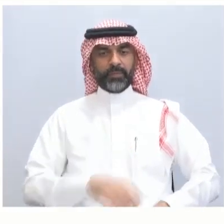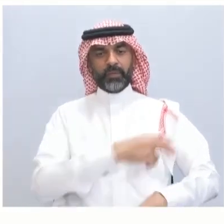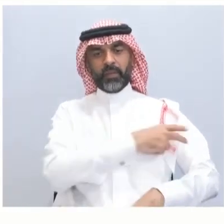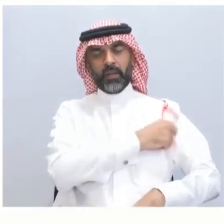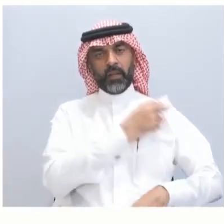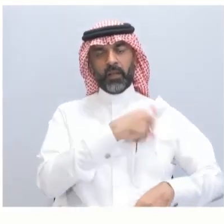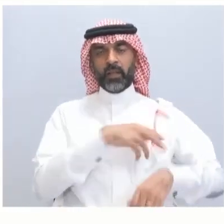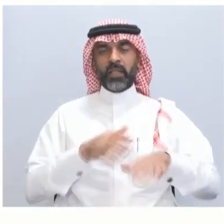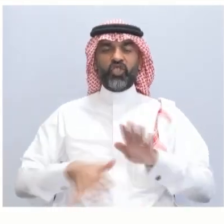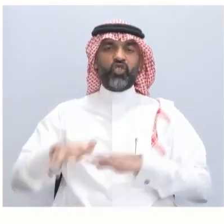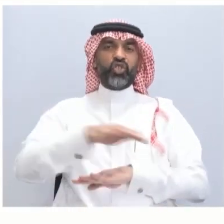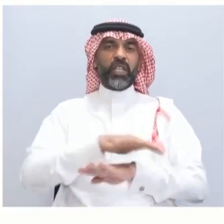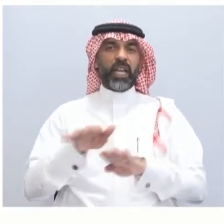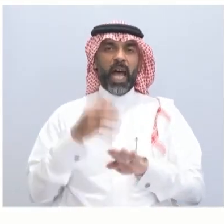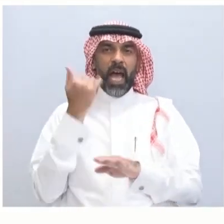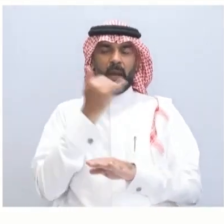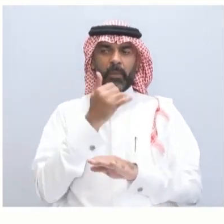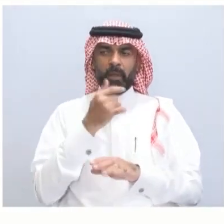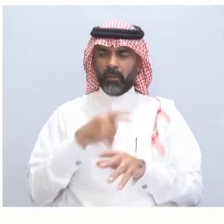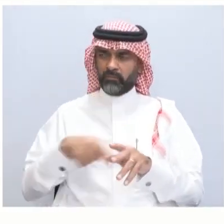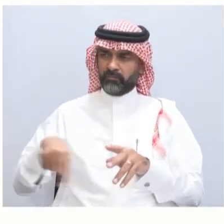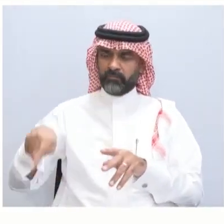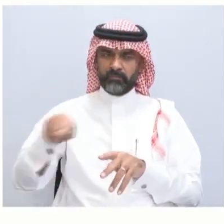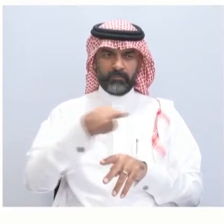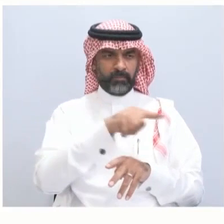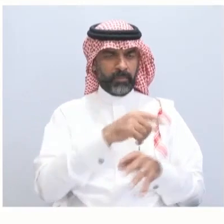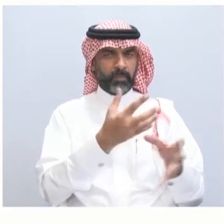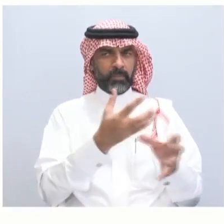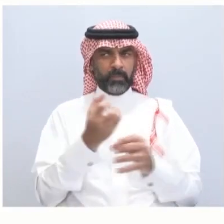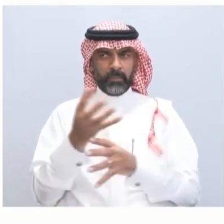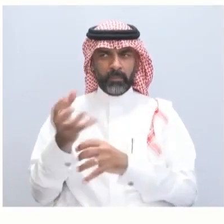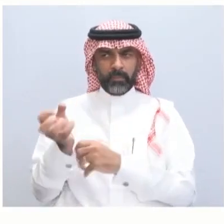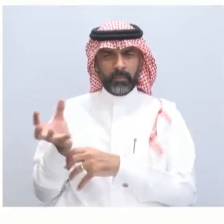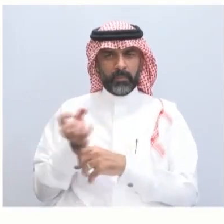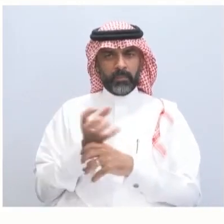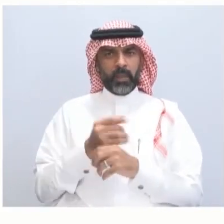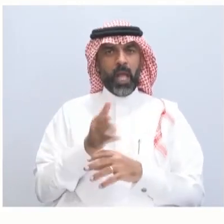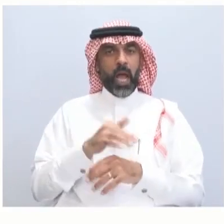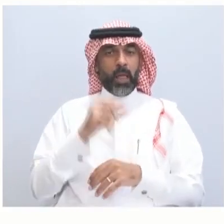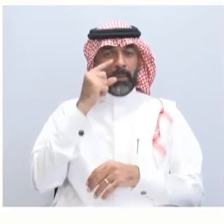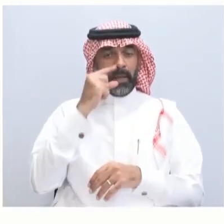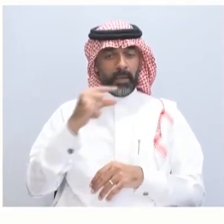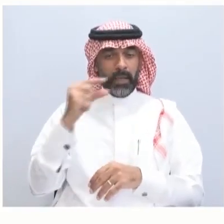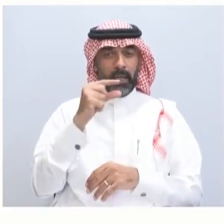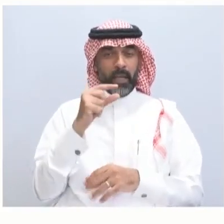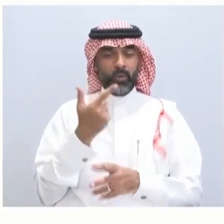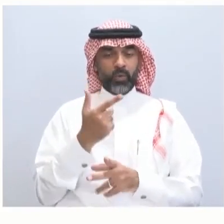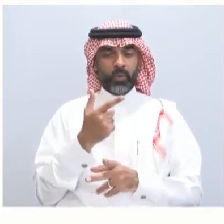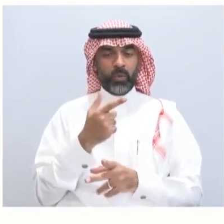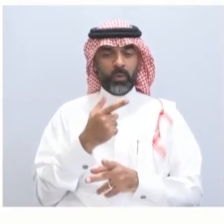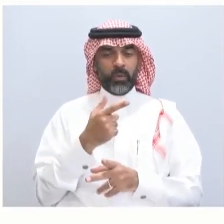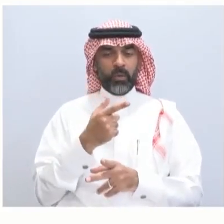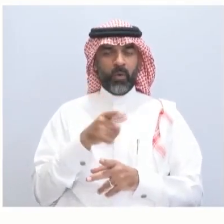بمحيطها الذي ترتبط به ومن الناحيه الدينيه اصبحت مصدر